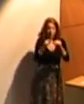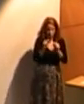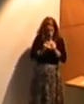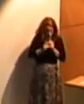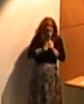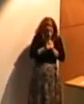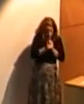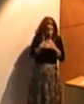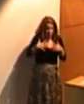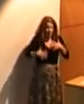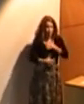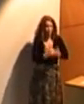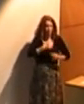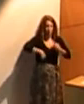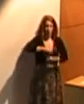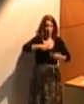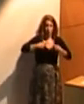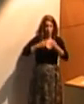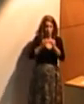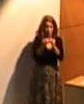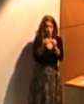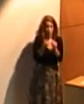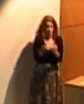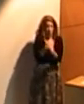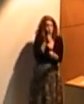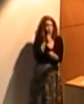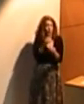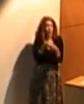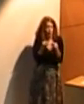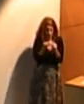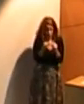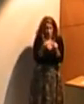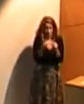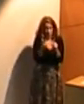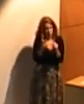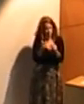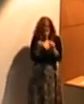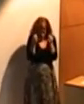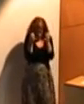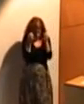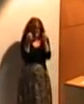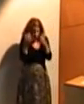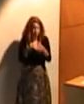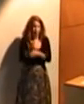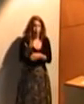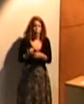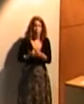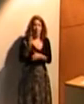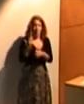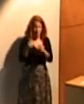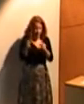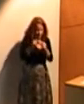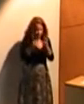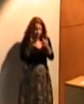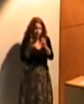métabolique ingénierie du vivant qui font une sorte de briques il en fabrique de nouvelles et il les propose un concours dans d'abord c'est par